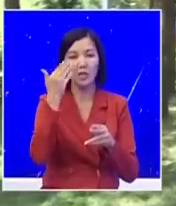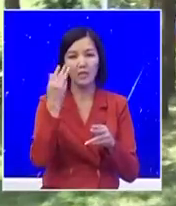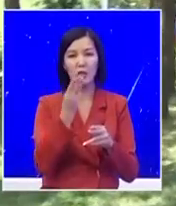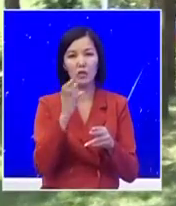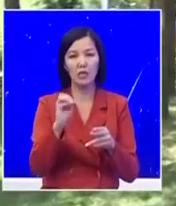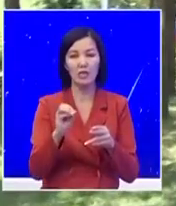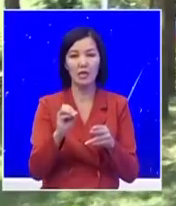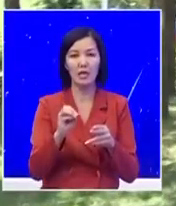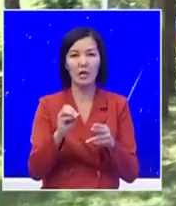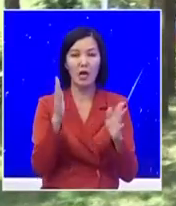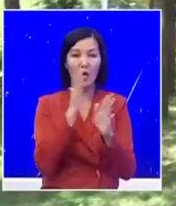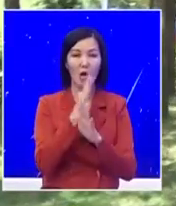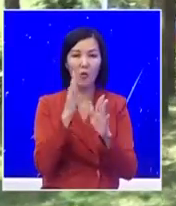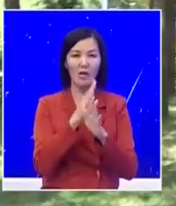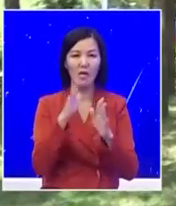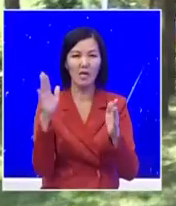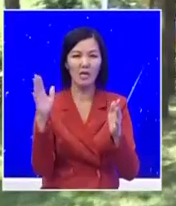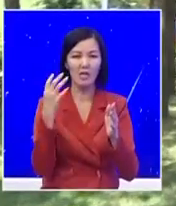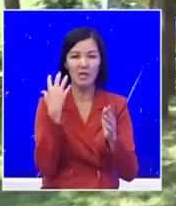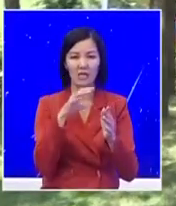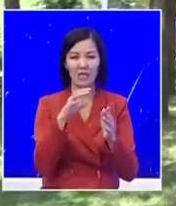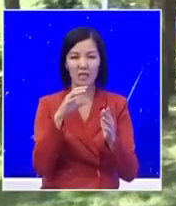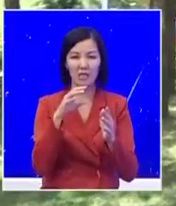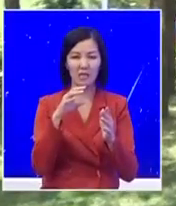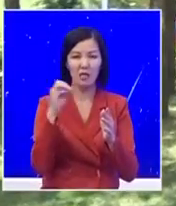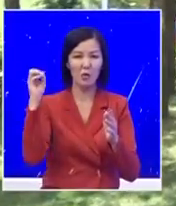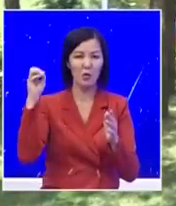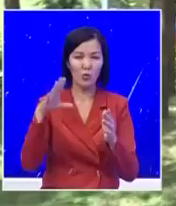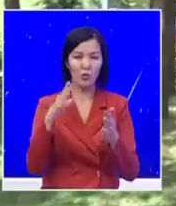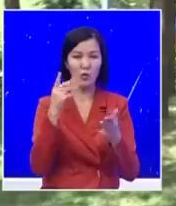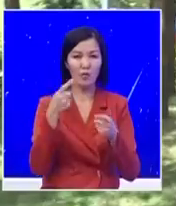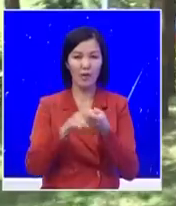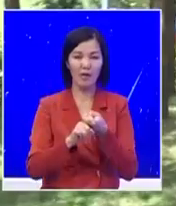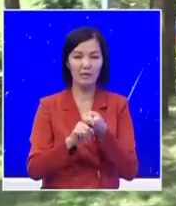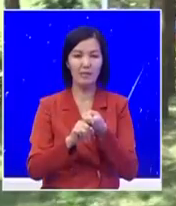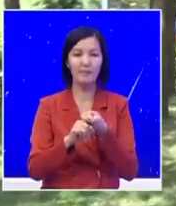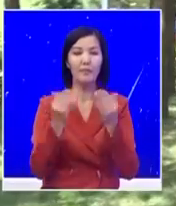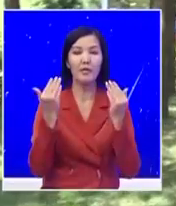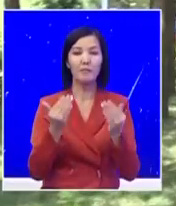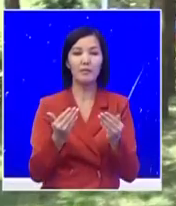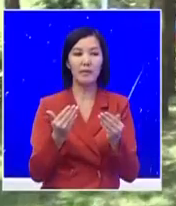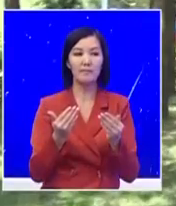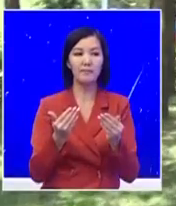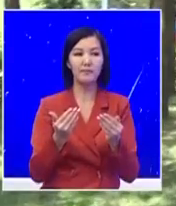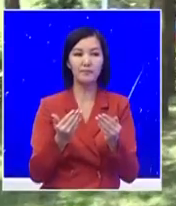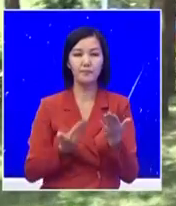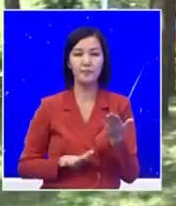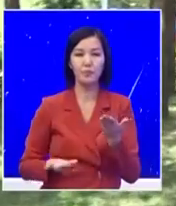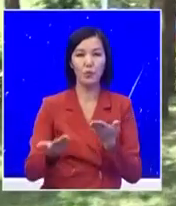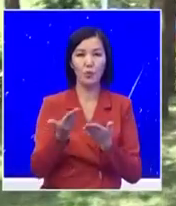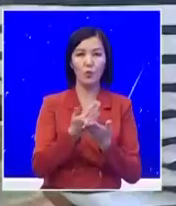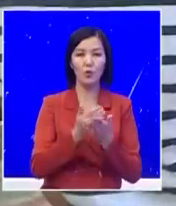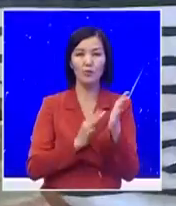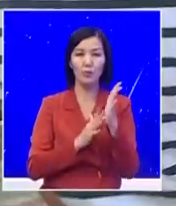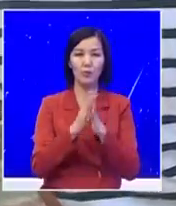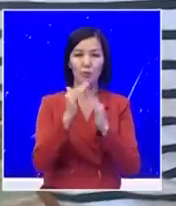айдарында ауырайын қолайсыз болуы, қатыстық болуына байланысты, бізде сол өнім төмендеді